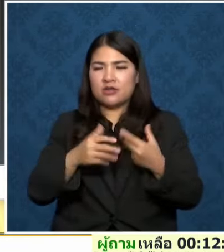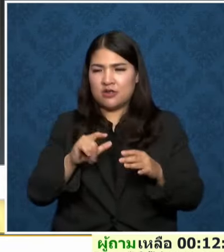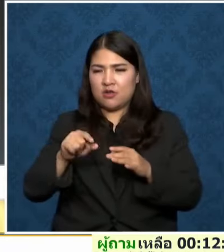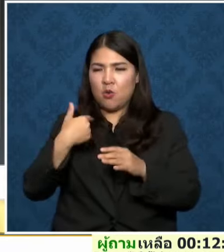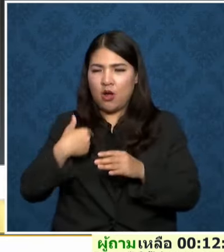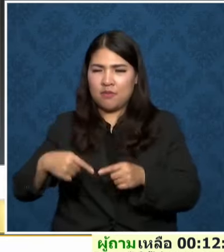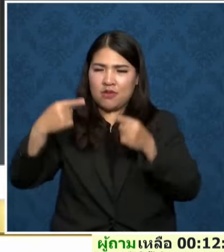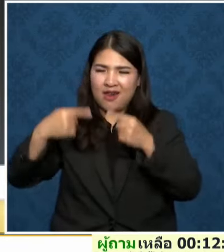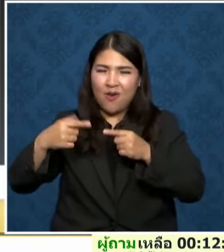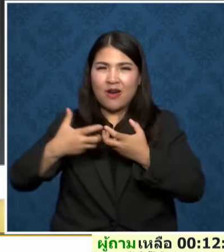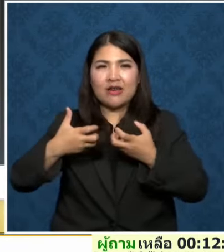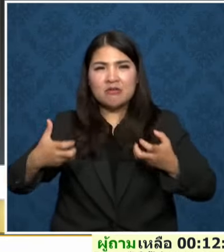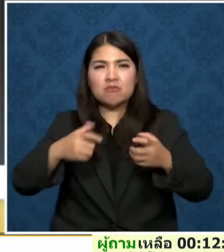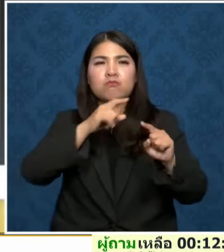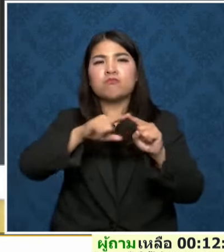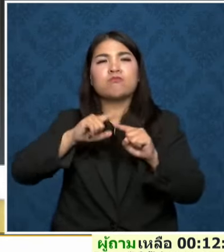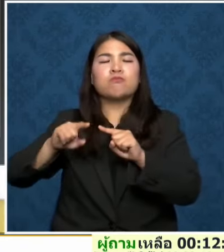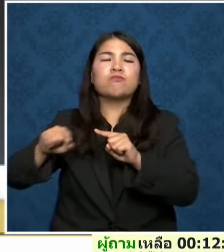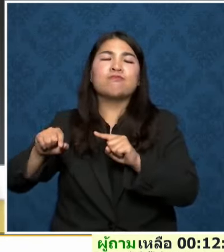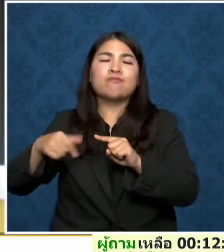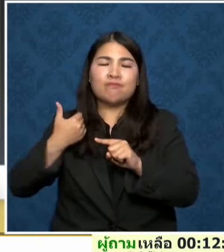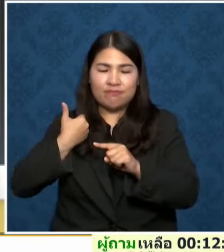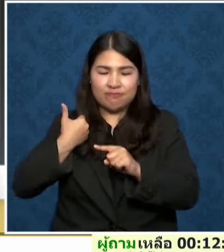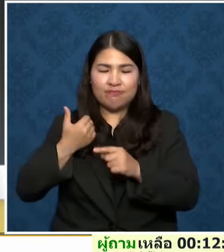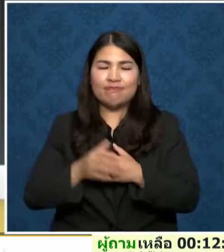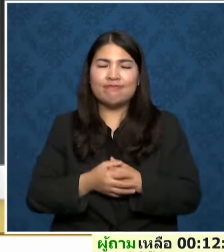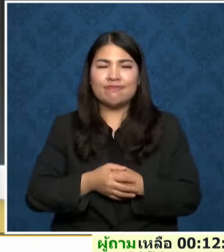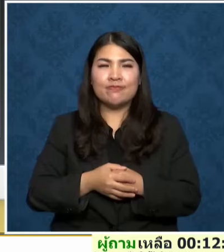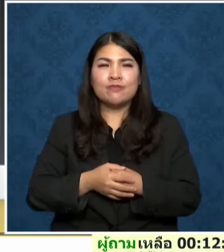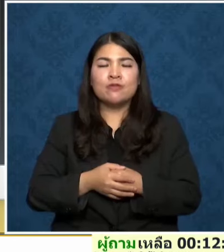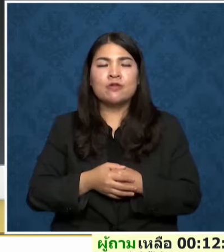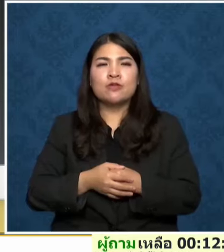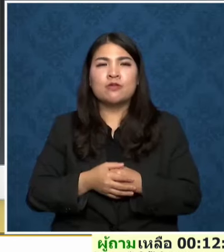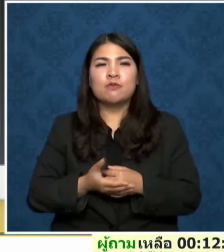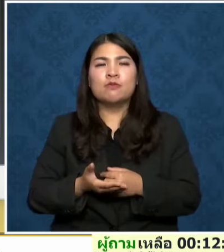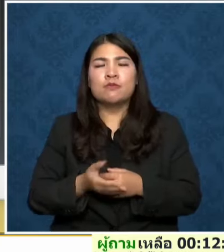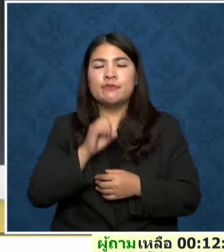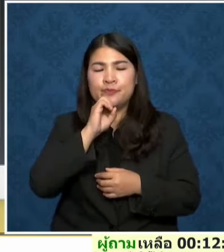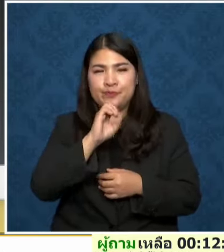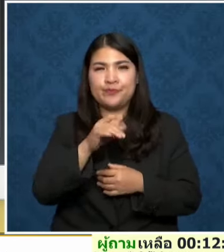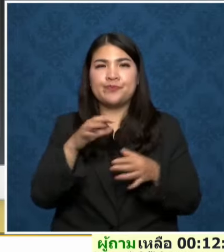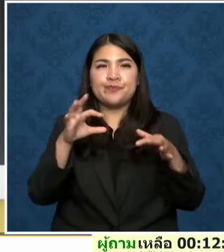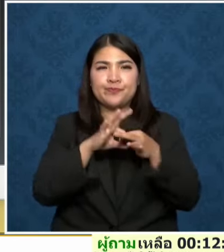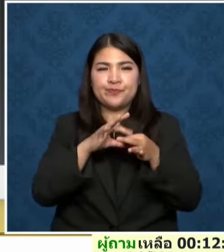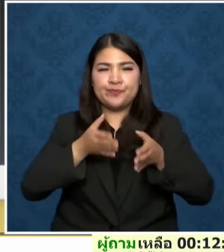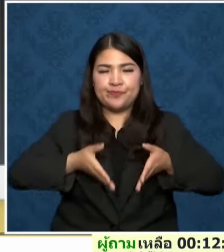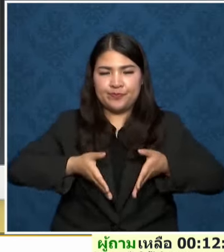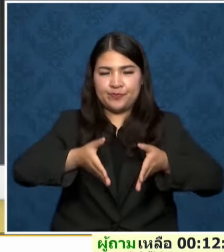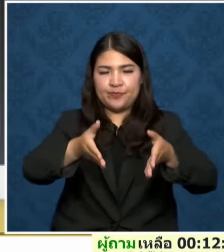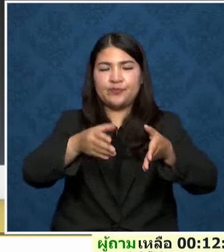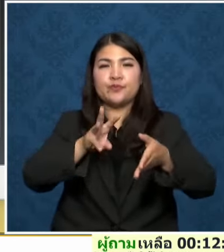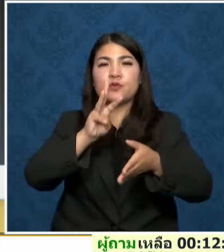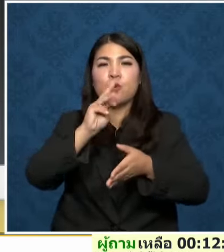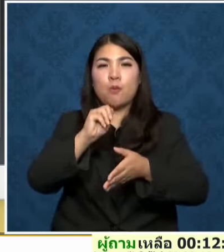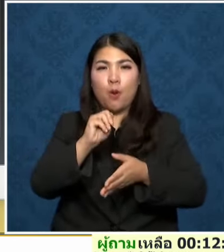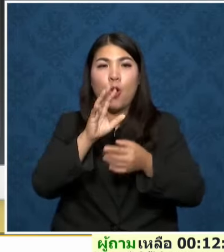แตกแยกกัแหงแแยกของพื้ที่ใชุชนเมือง ด้วยเช่นกันก็ขออนุญาตนำเรีนเรื่องของแนวเส้นทาง Mot- vír ที่ลงสู่